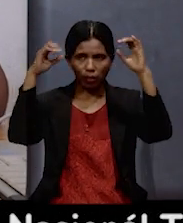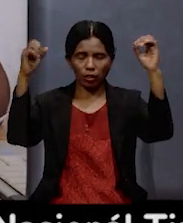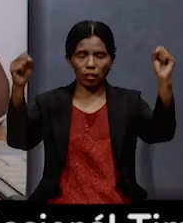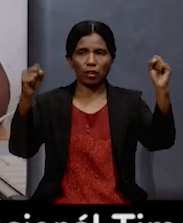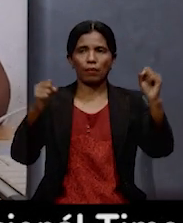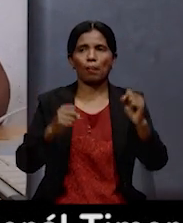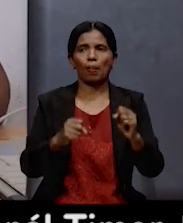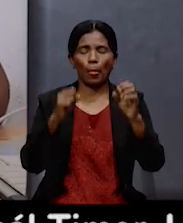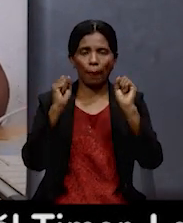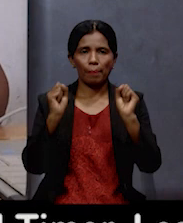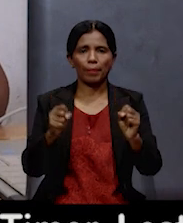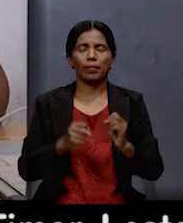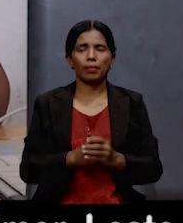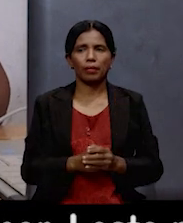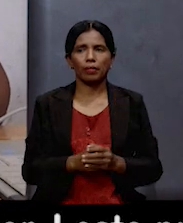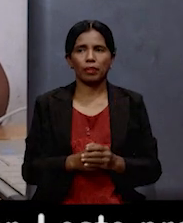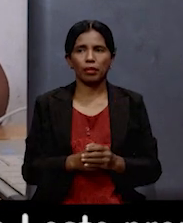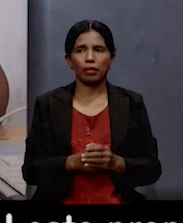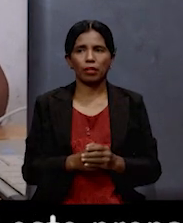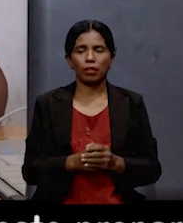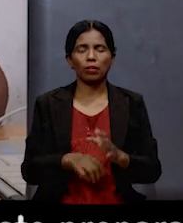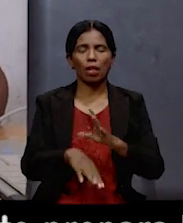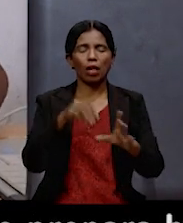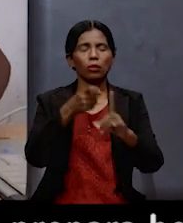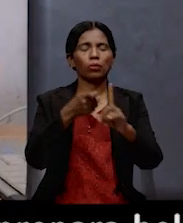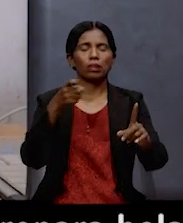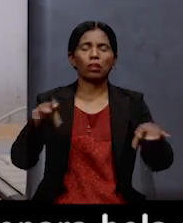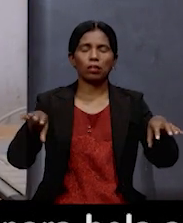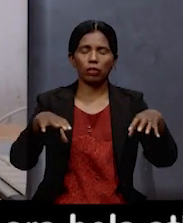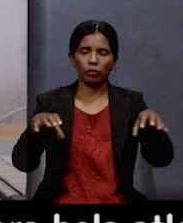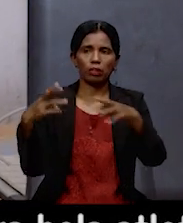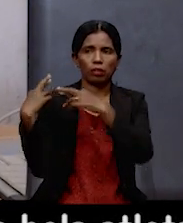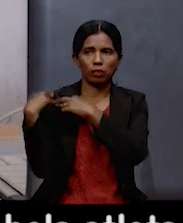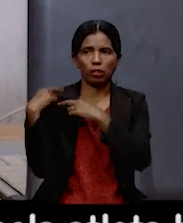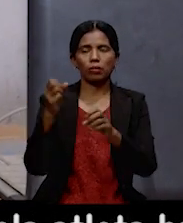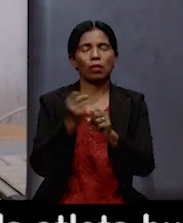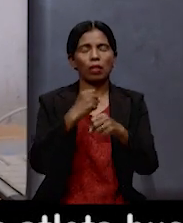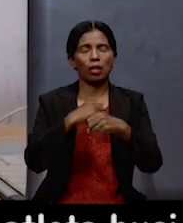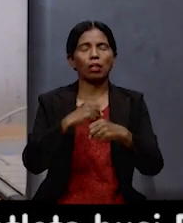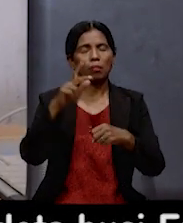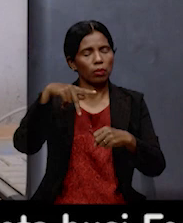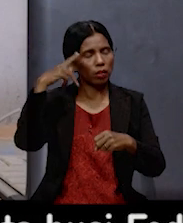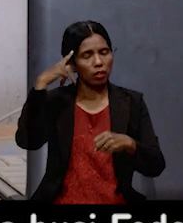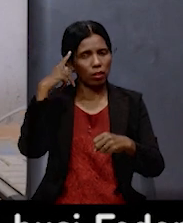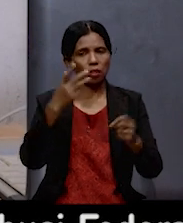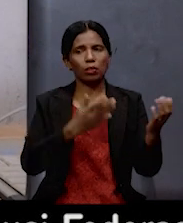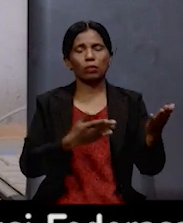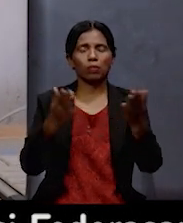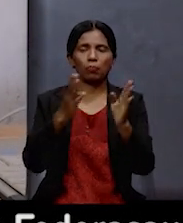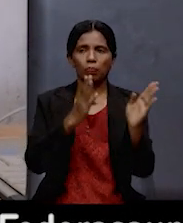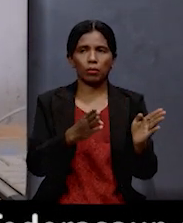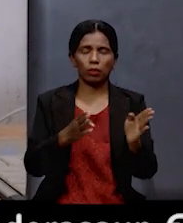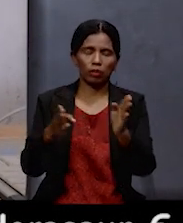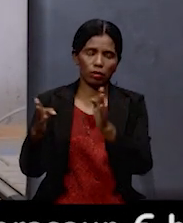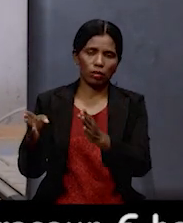atau resignan usinnya kargunu atau halofali politika para satu bela organisa mobilizan ini proses supaya kandidaturan